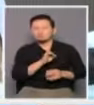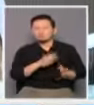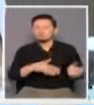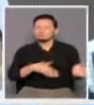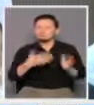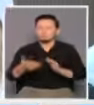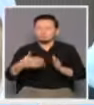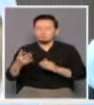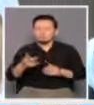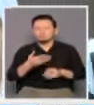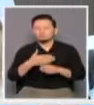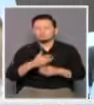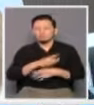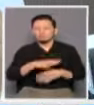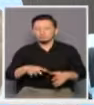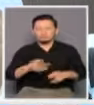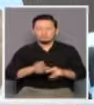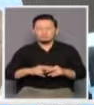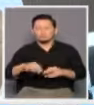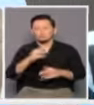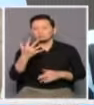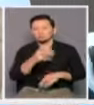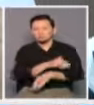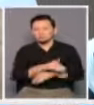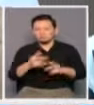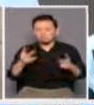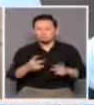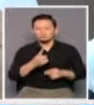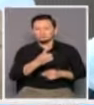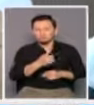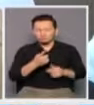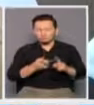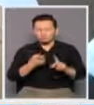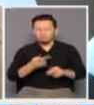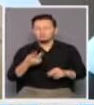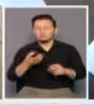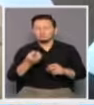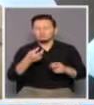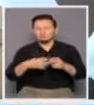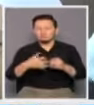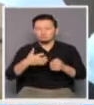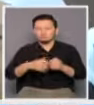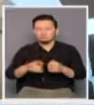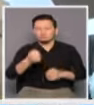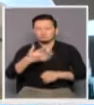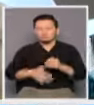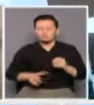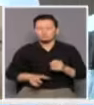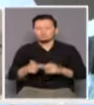па этапын жасаса екен. Біздерге айтамыз, 5 көше жасасын ба, бірінші көшені жасасын. Мына ортамызда мына центральный жол бар,